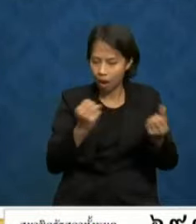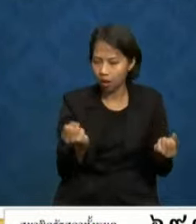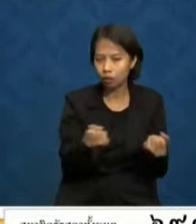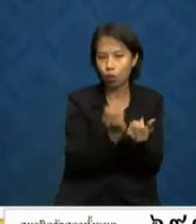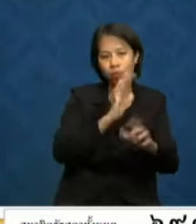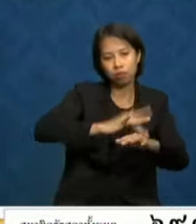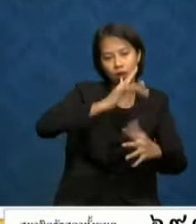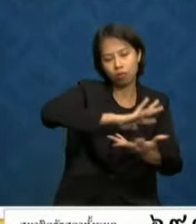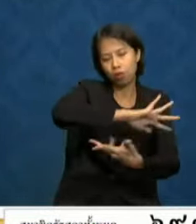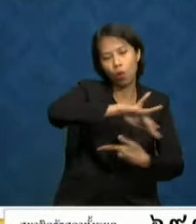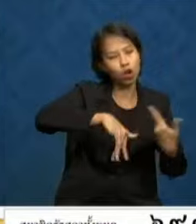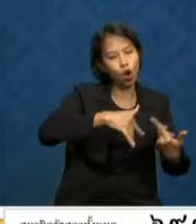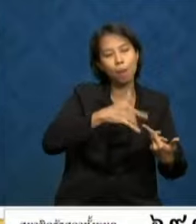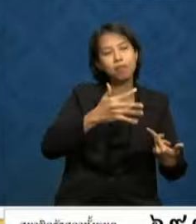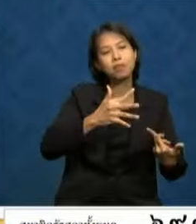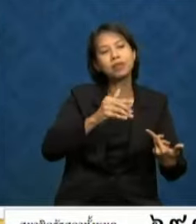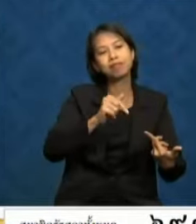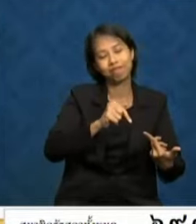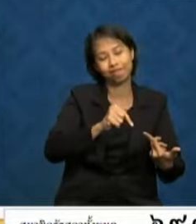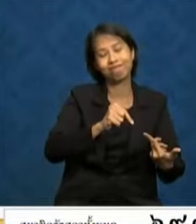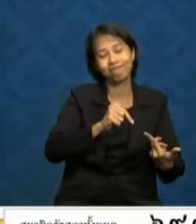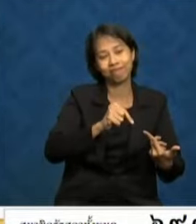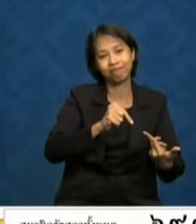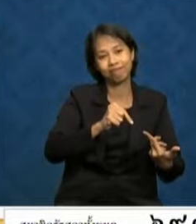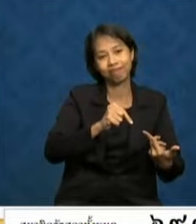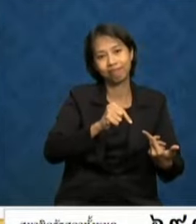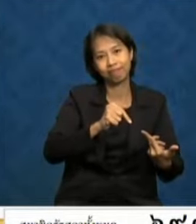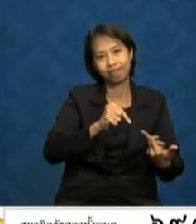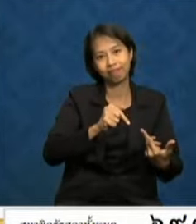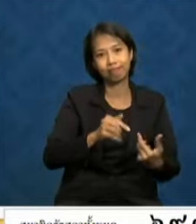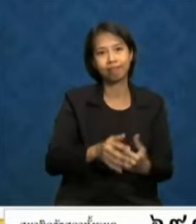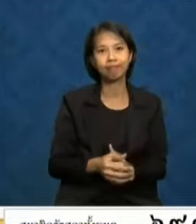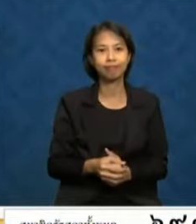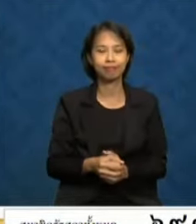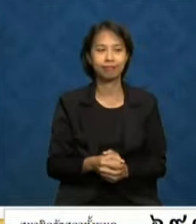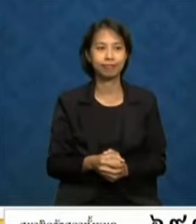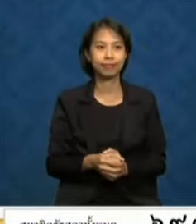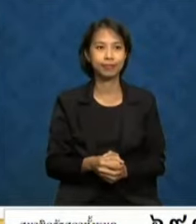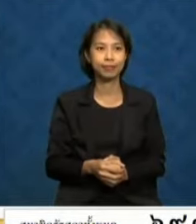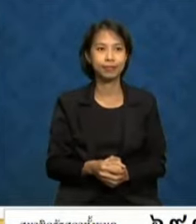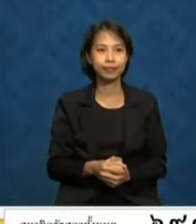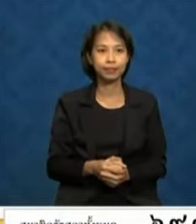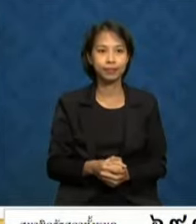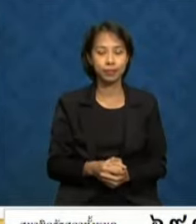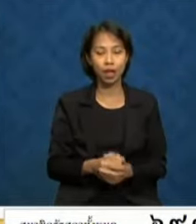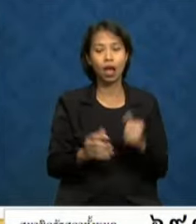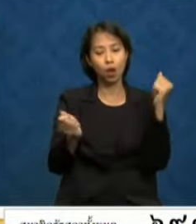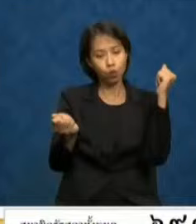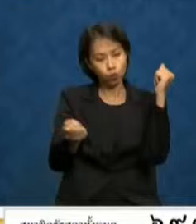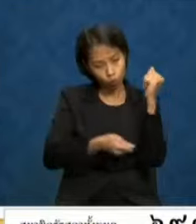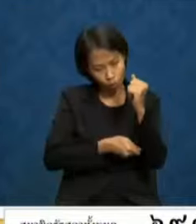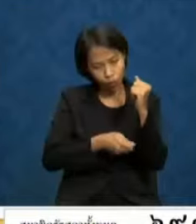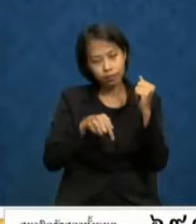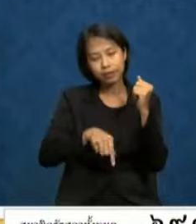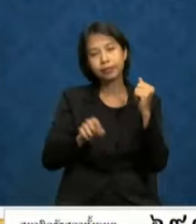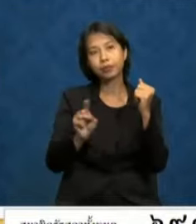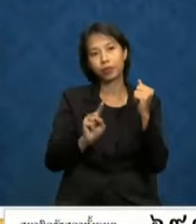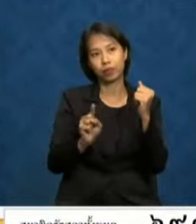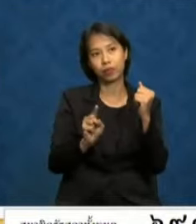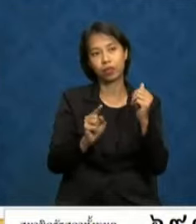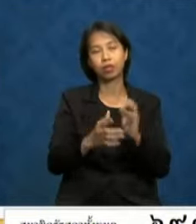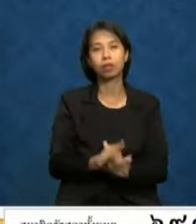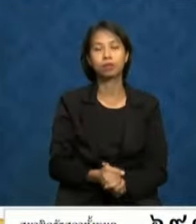ายป่าไม้นะครับที่เป็นแหล่งกักเก็บคาร์บอนนะครับโทษนะครับอาจจะมีการ